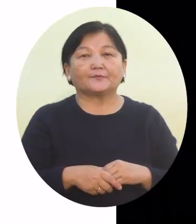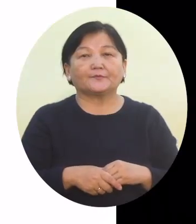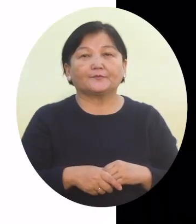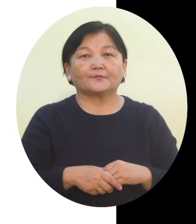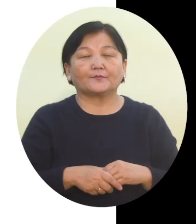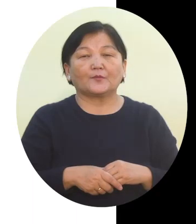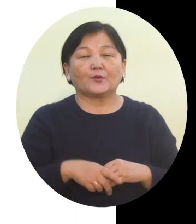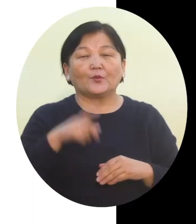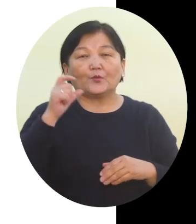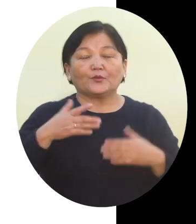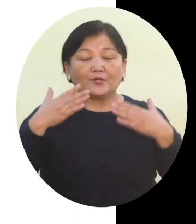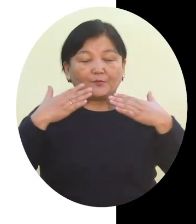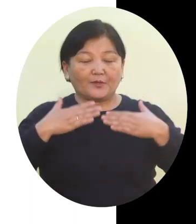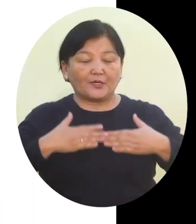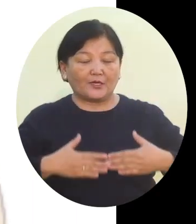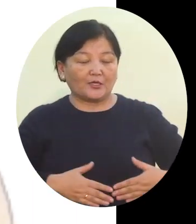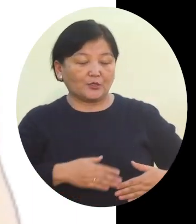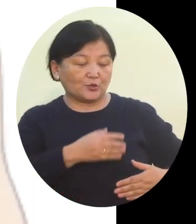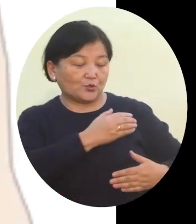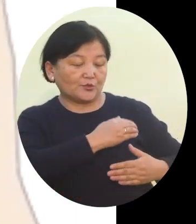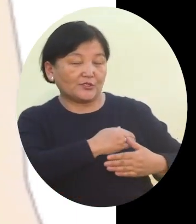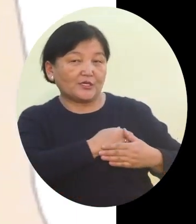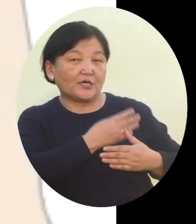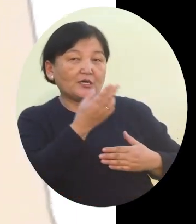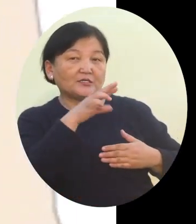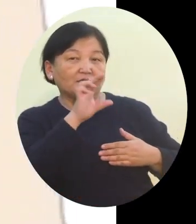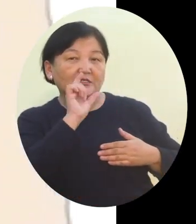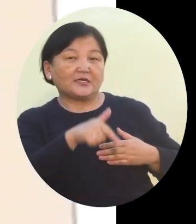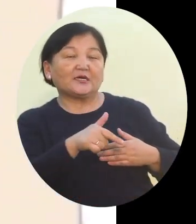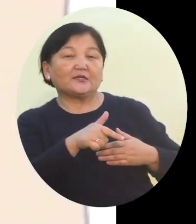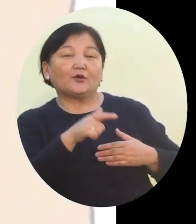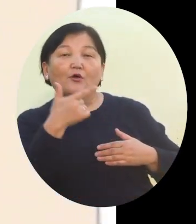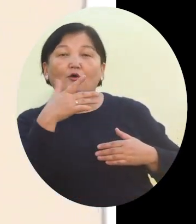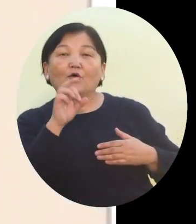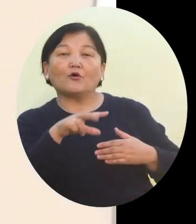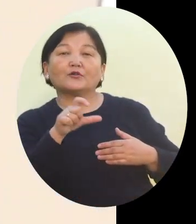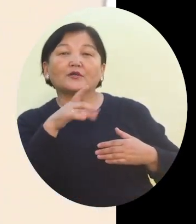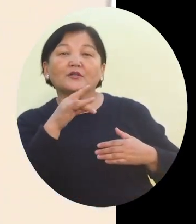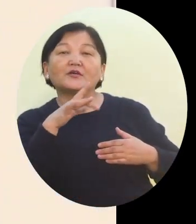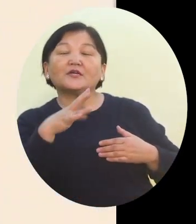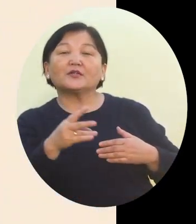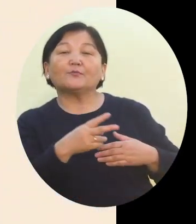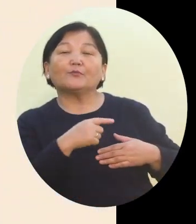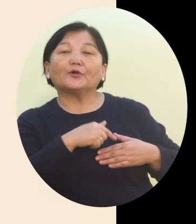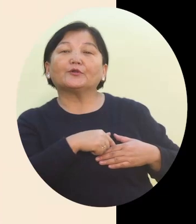За хүний биеийн цусыг шахдаг хамгийн гол эрхтэн бол зүрх байгаа.